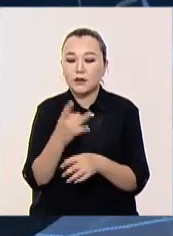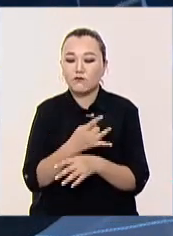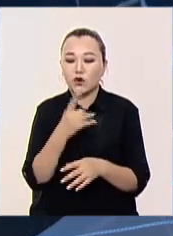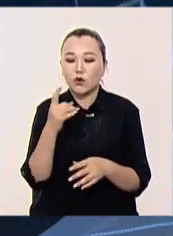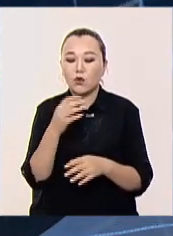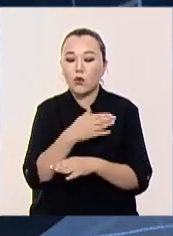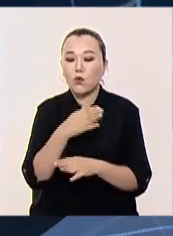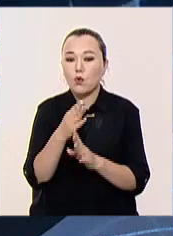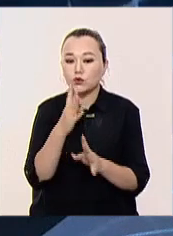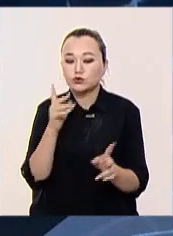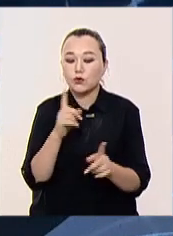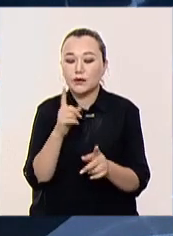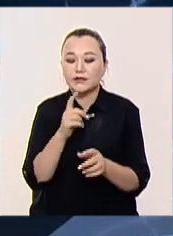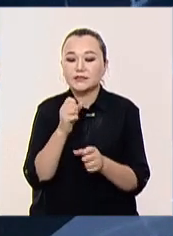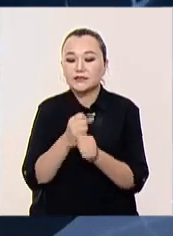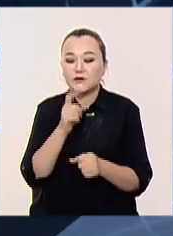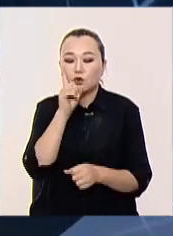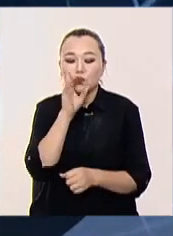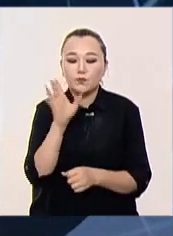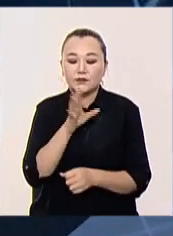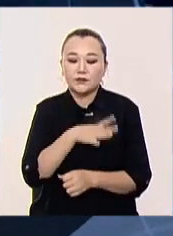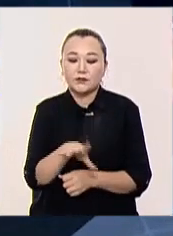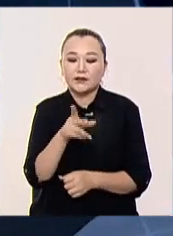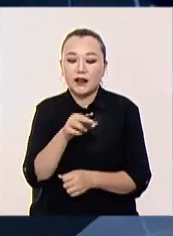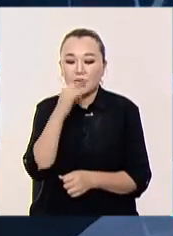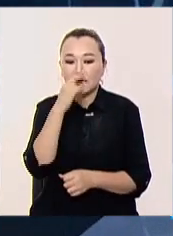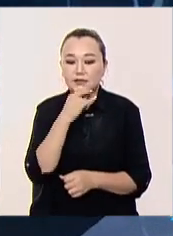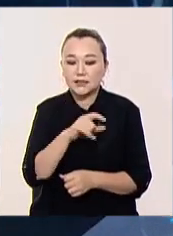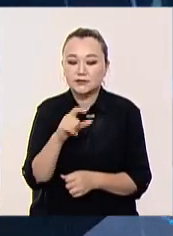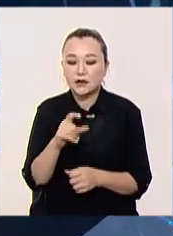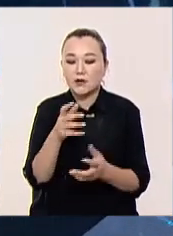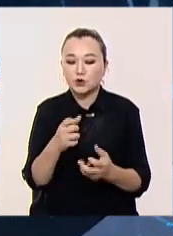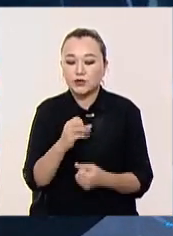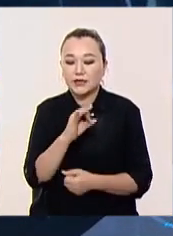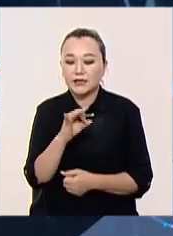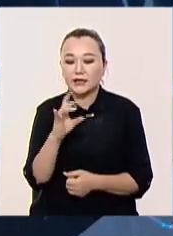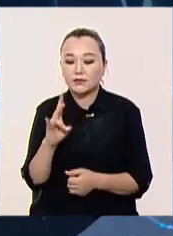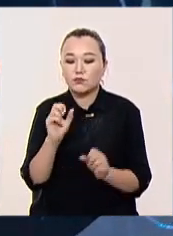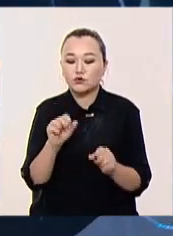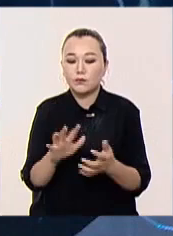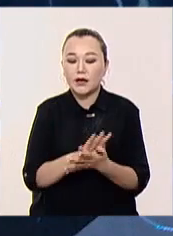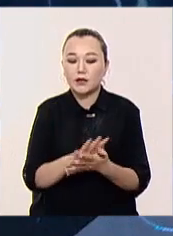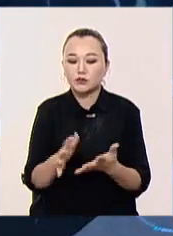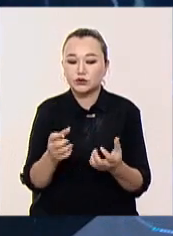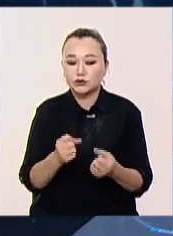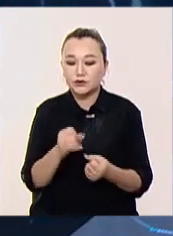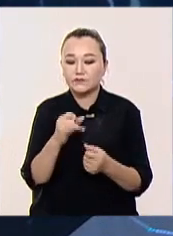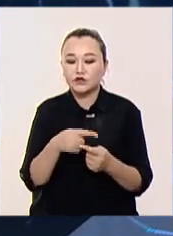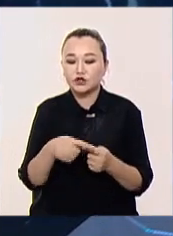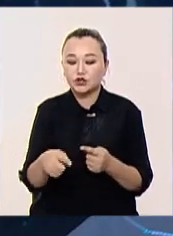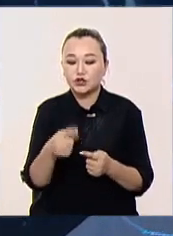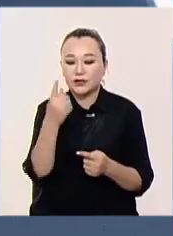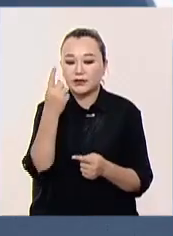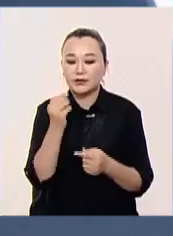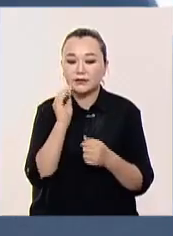того, чтобы не создавать неудобства для казахстанцев. Получить ИИН приезжие могут бесплатно и в течение